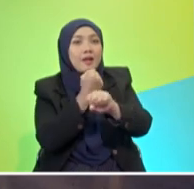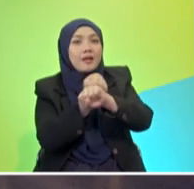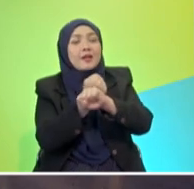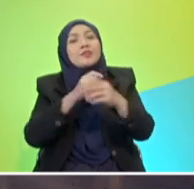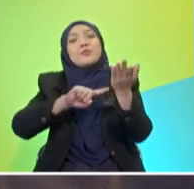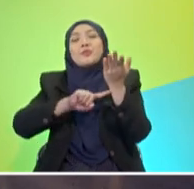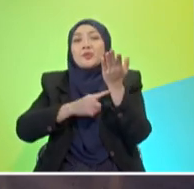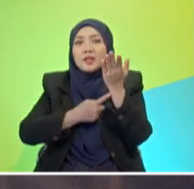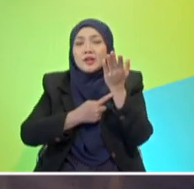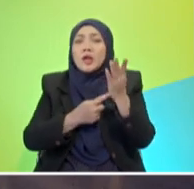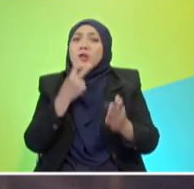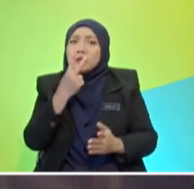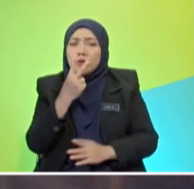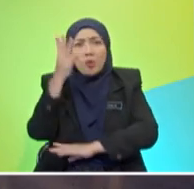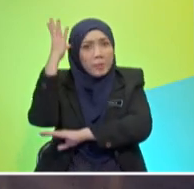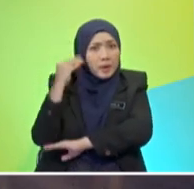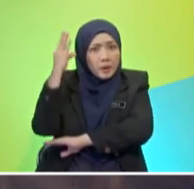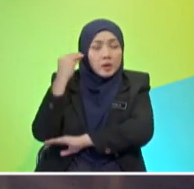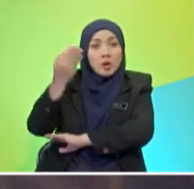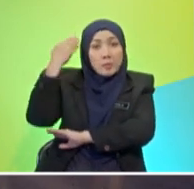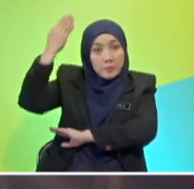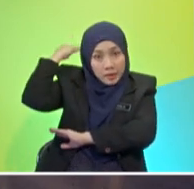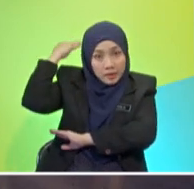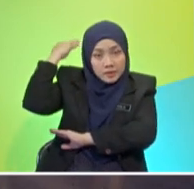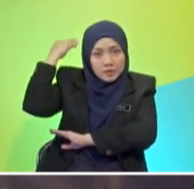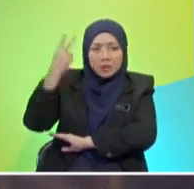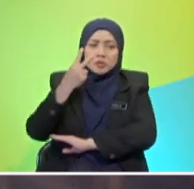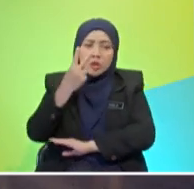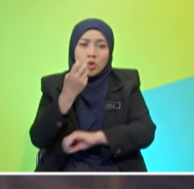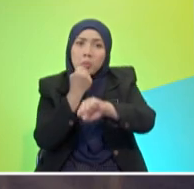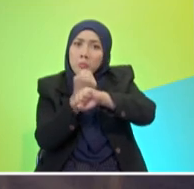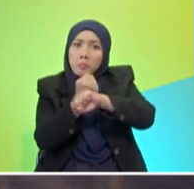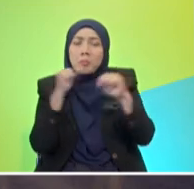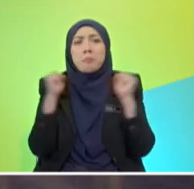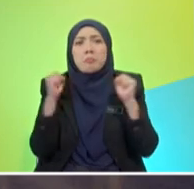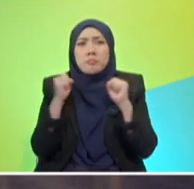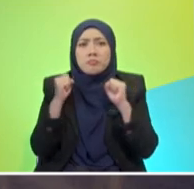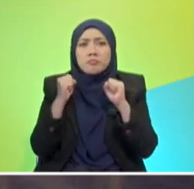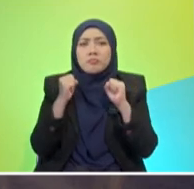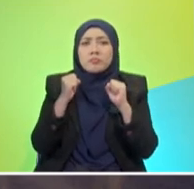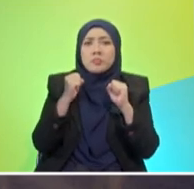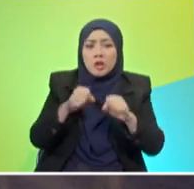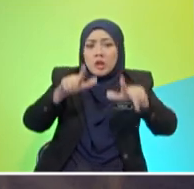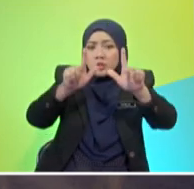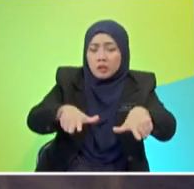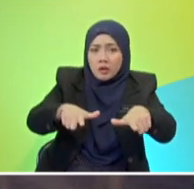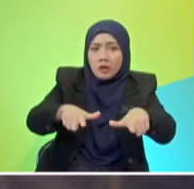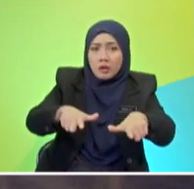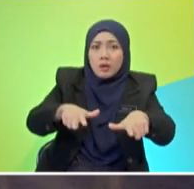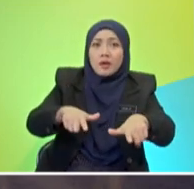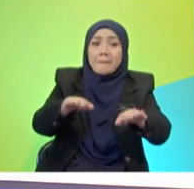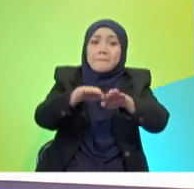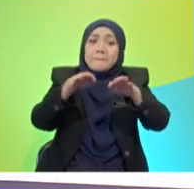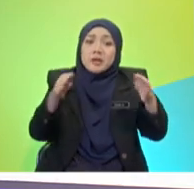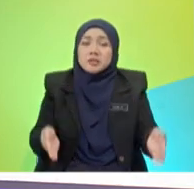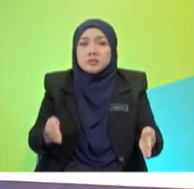ikut pengalaman yang lalu macam mana kita lalu tengok ais kita letak dekat tak ada cahaya matahari atau meja pun dia akan jadi dia